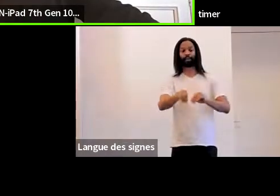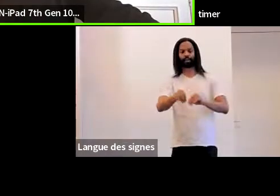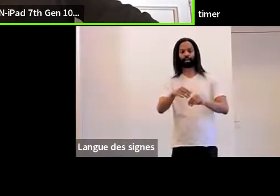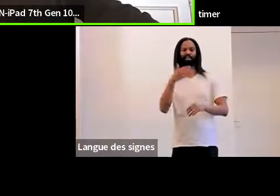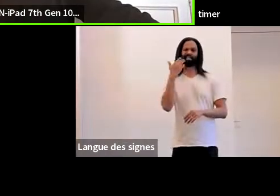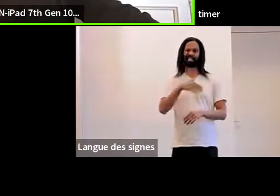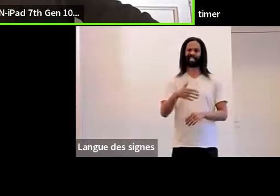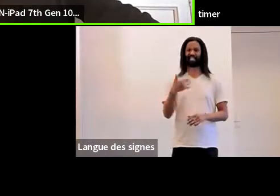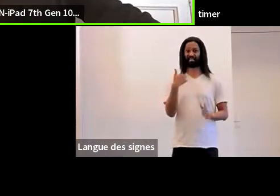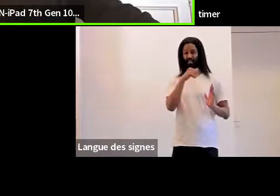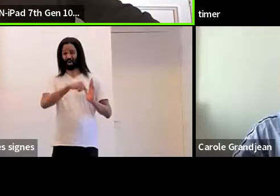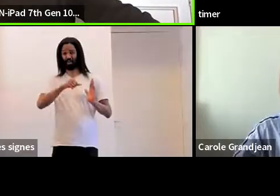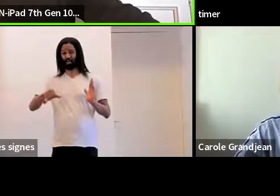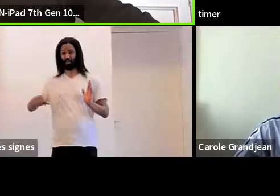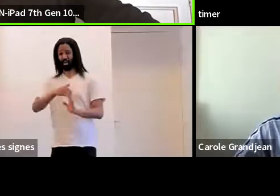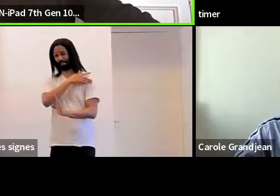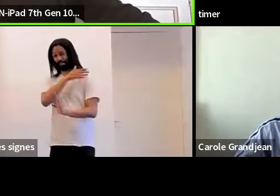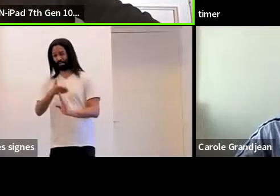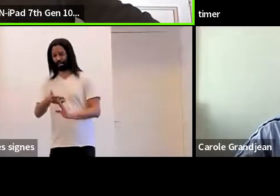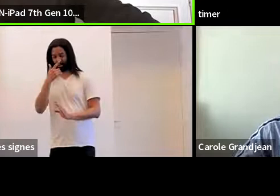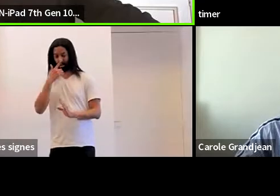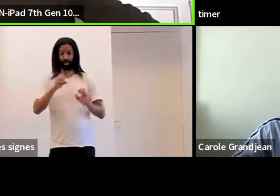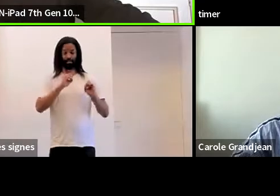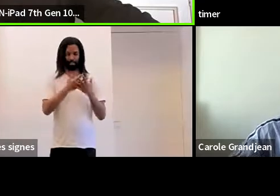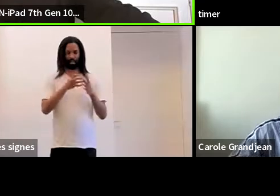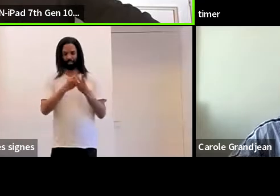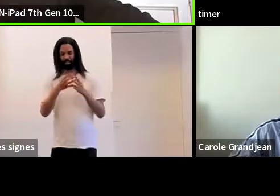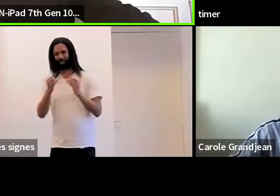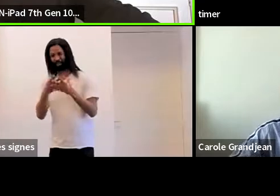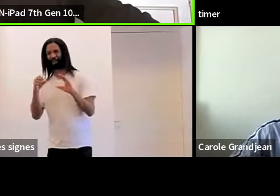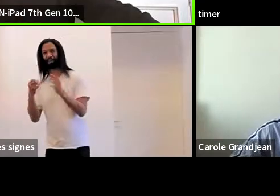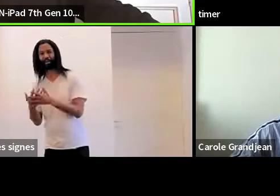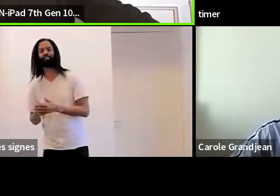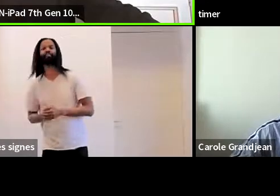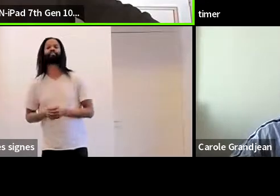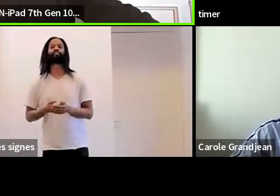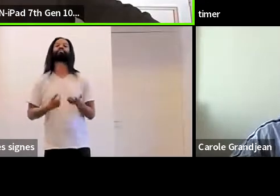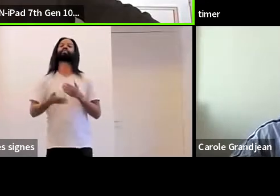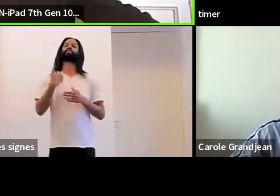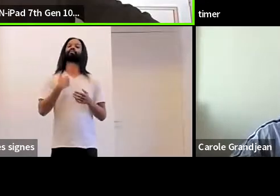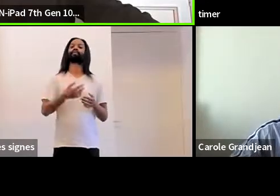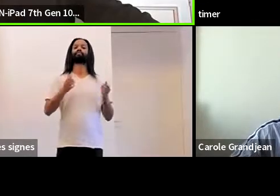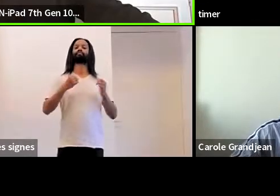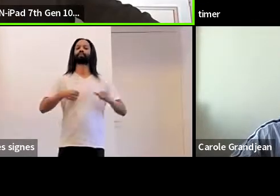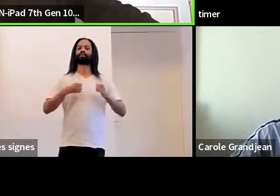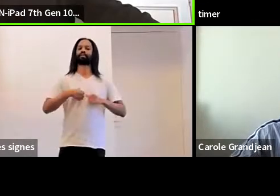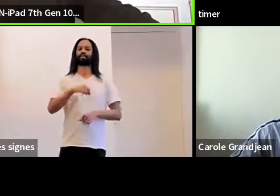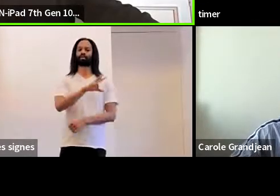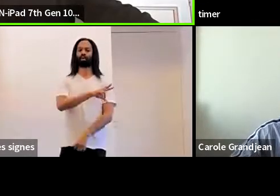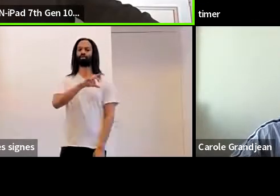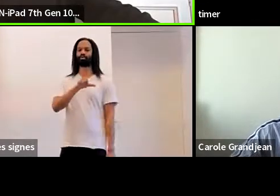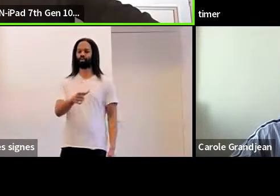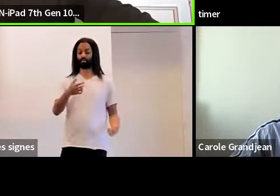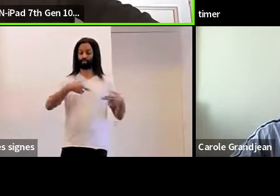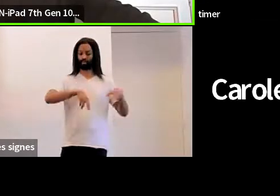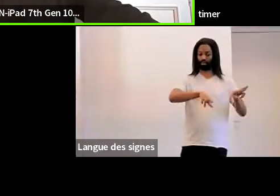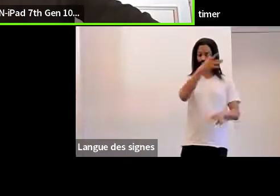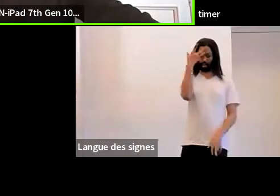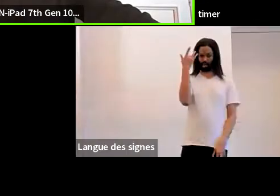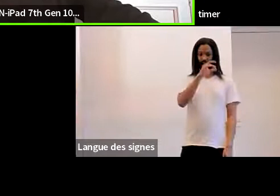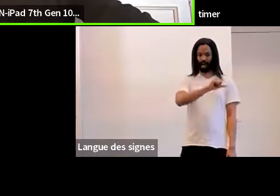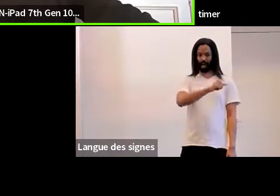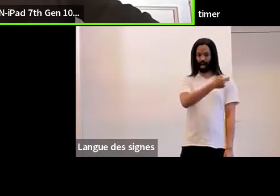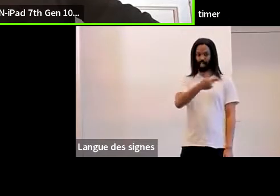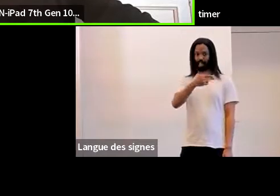aléas inquiétants. Reconfigurer le 32 rue Sainte-Anne, reconfigurer ce dispositif de première